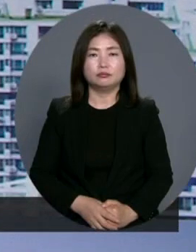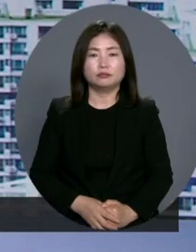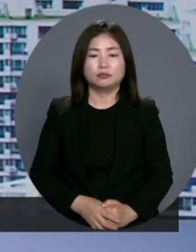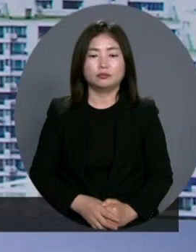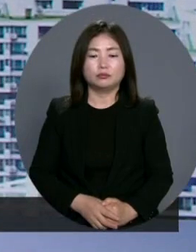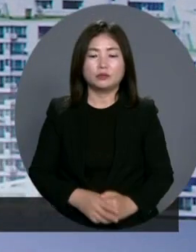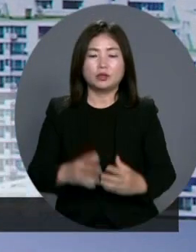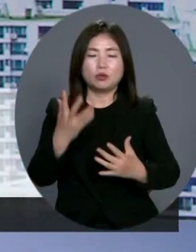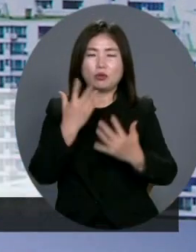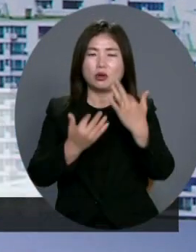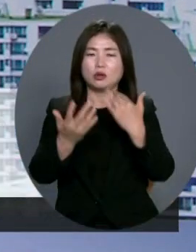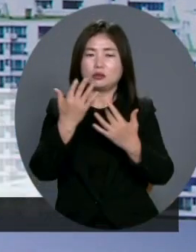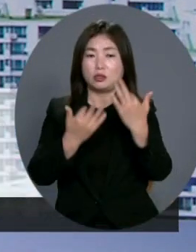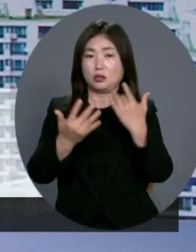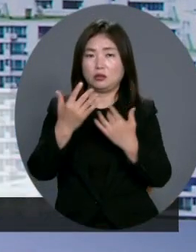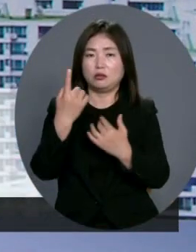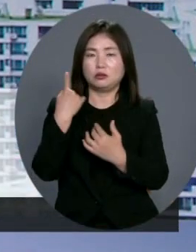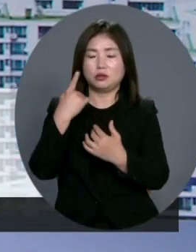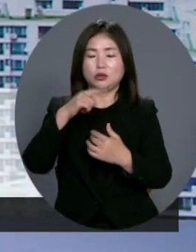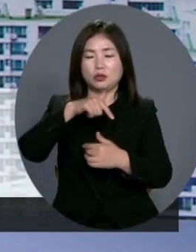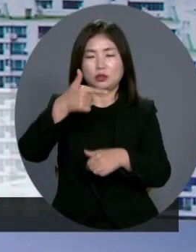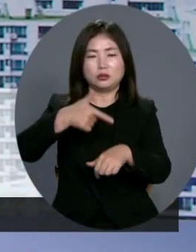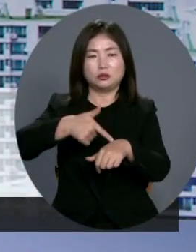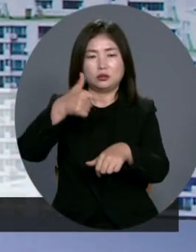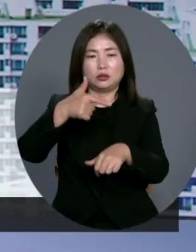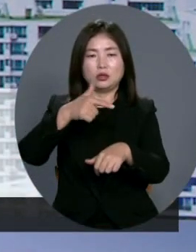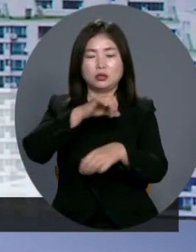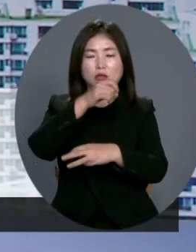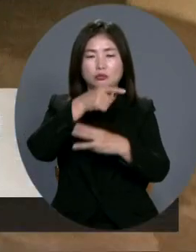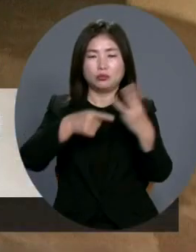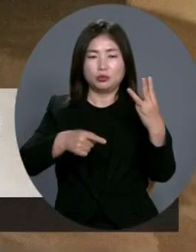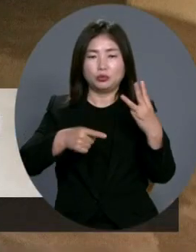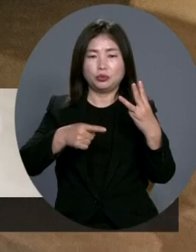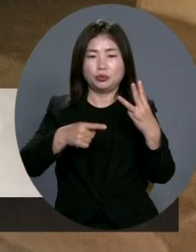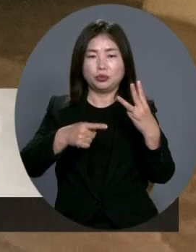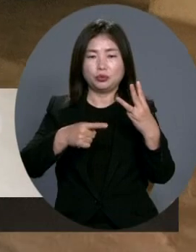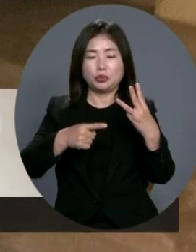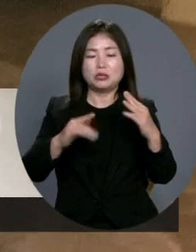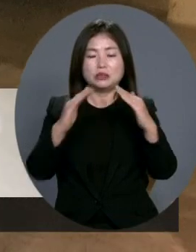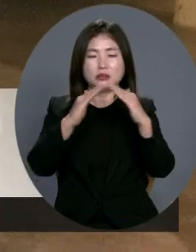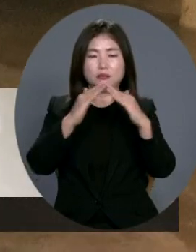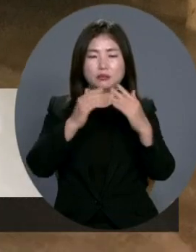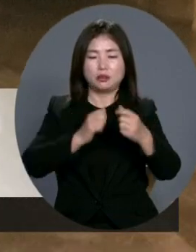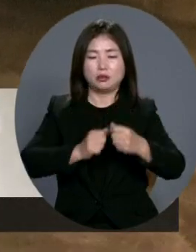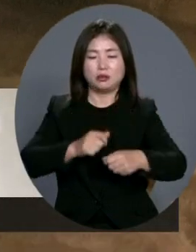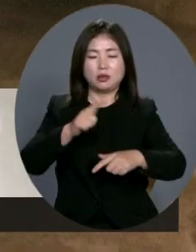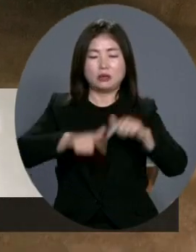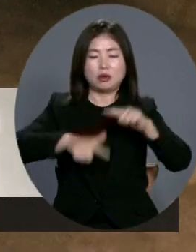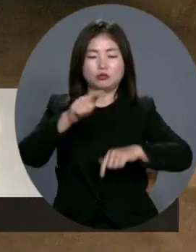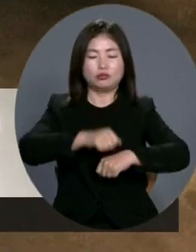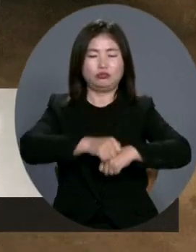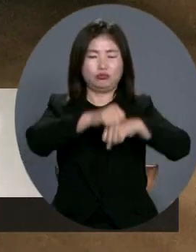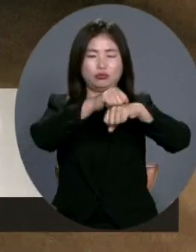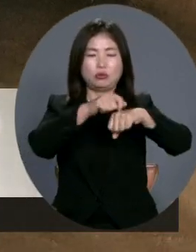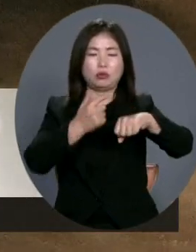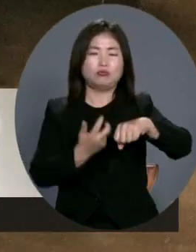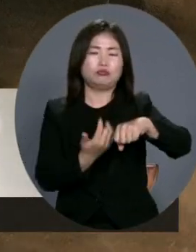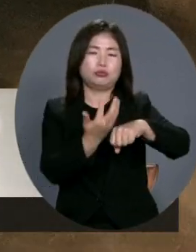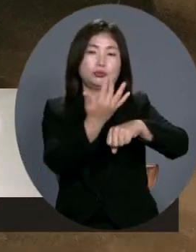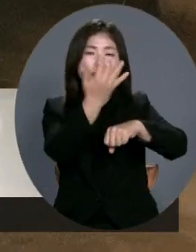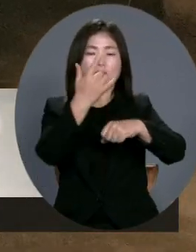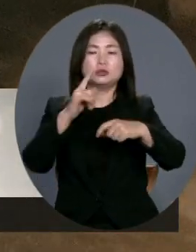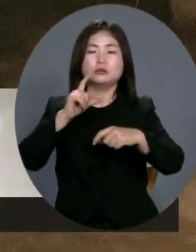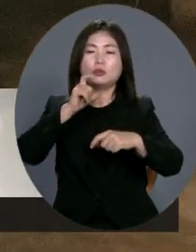주말 동안 화제가 있 따랐습니다 어제 오후 6시쯤 경북 상주시 연원동 주택 마당에 쌓여 있던 장작 더미에서 불이나